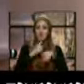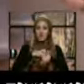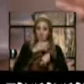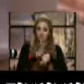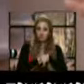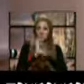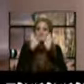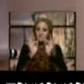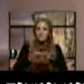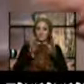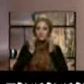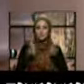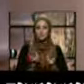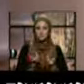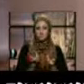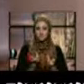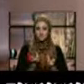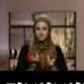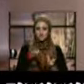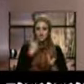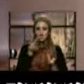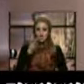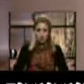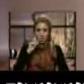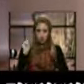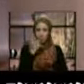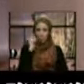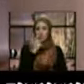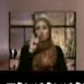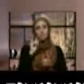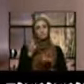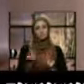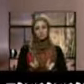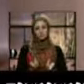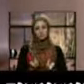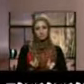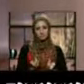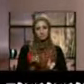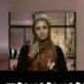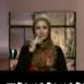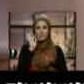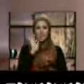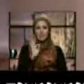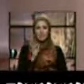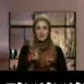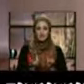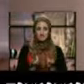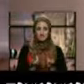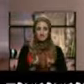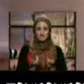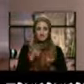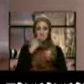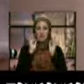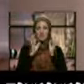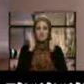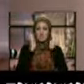كما صلى في اول مرة، قال صلي فانك لم تصلي ثلاث مرات فانك لم تصلي. قال والله لا اشوف رجل صريح واضح